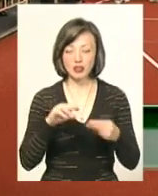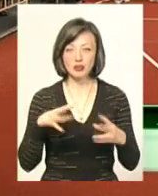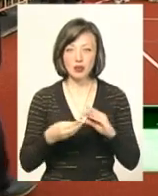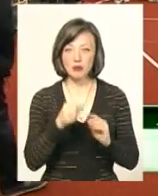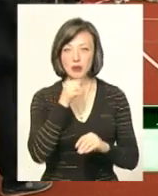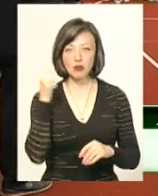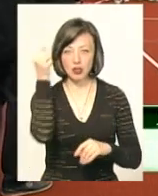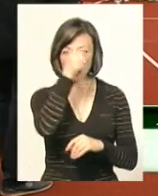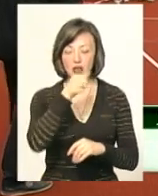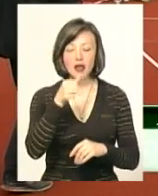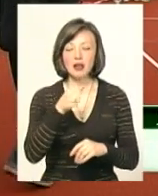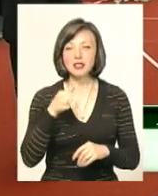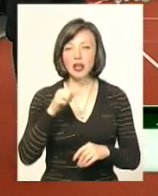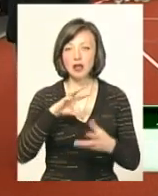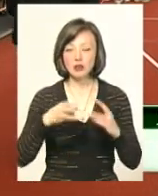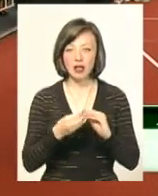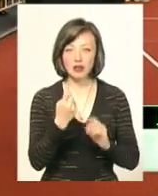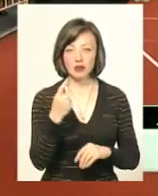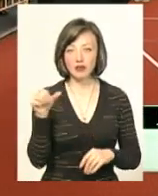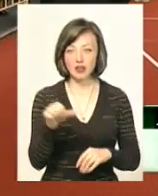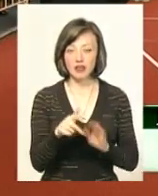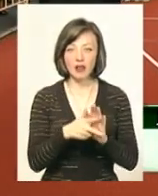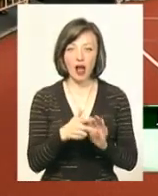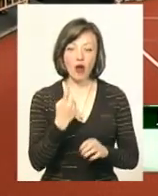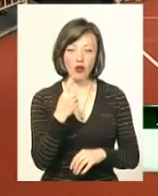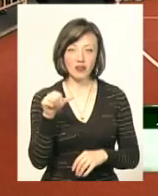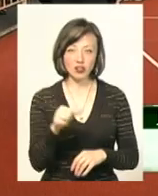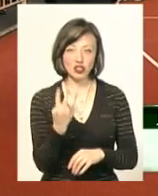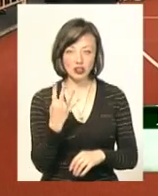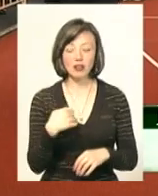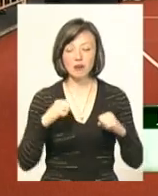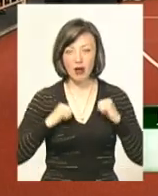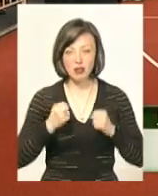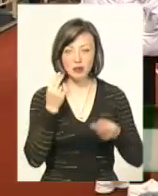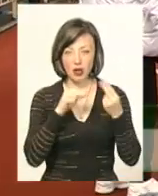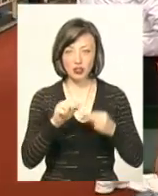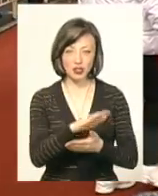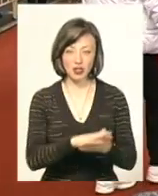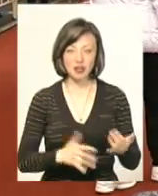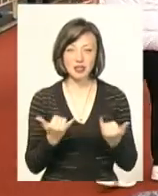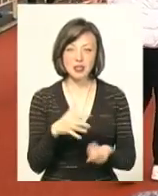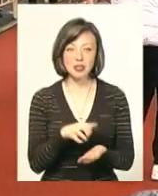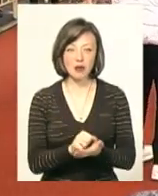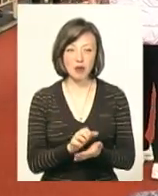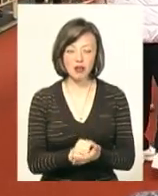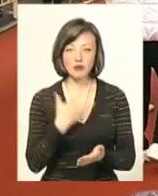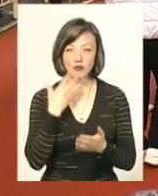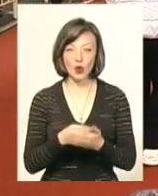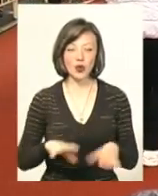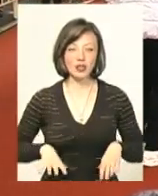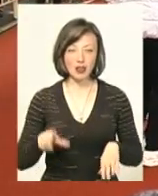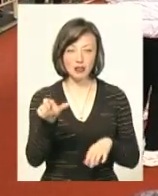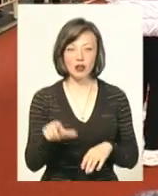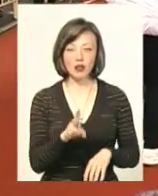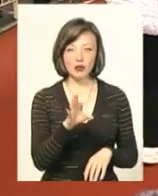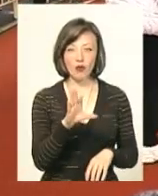мій результат був хвилина та 8, а зараз хвилина та 4. Але я буду намагатись покращити його далі. Зараз я займаюся свого тренера